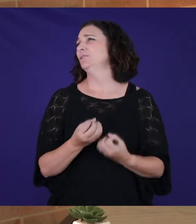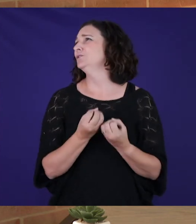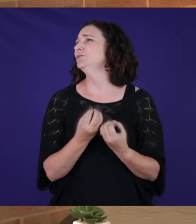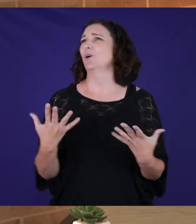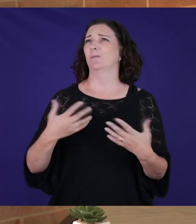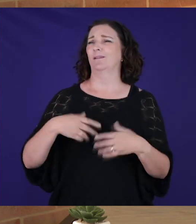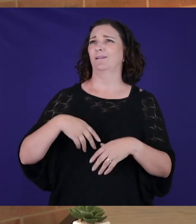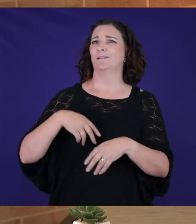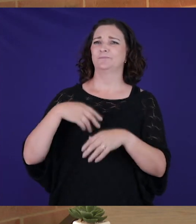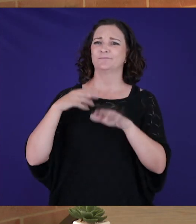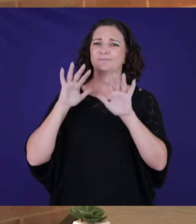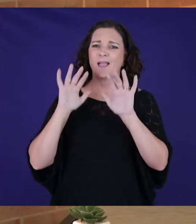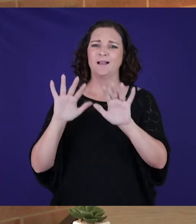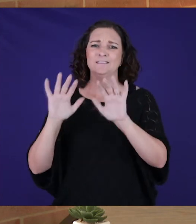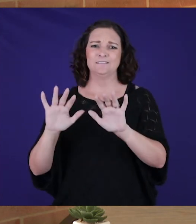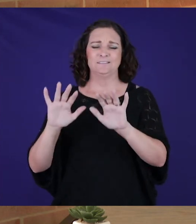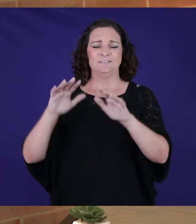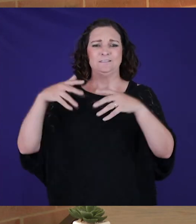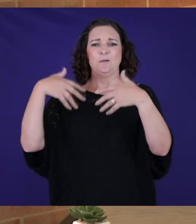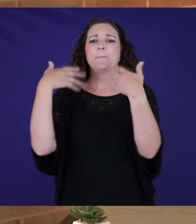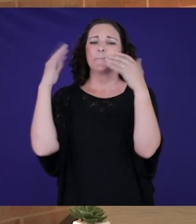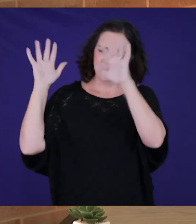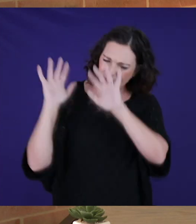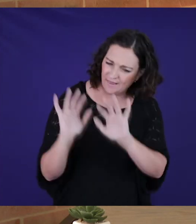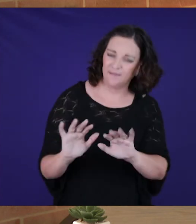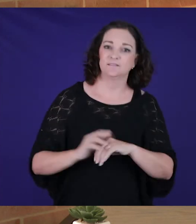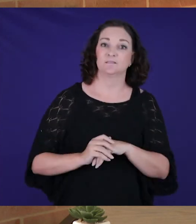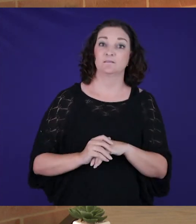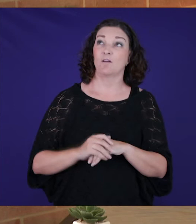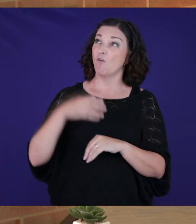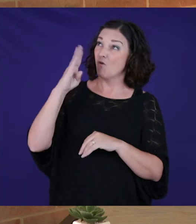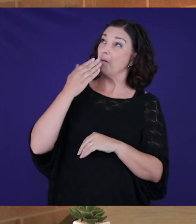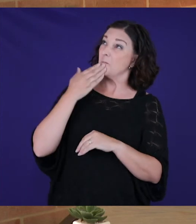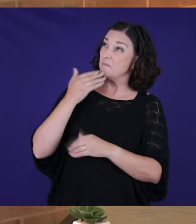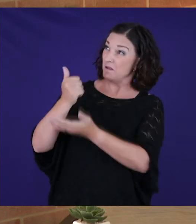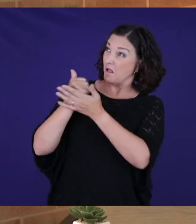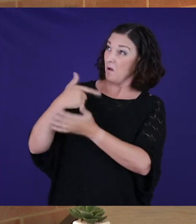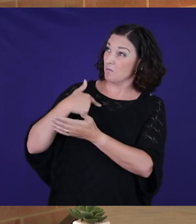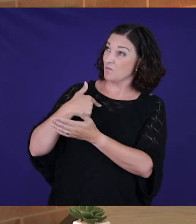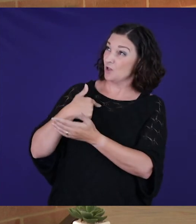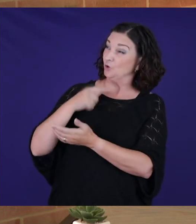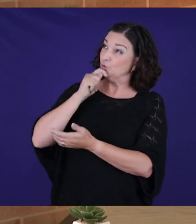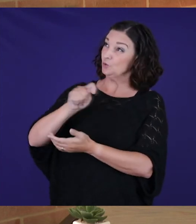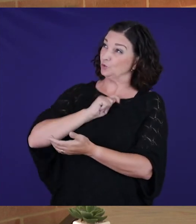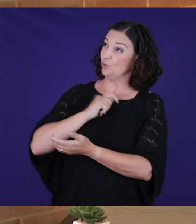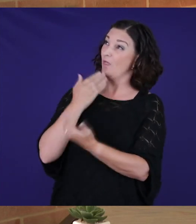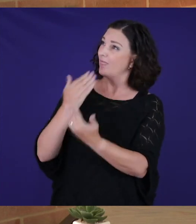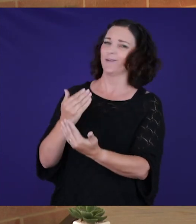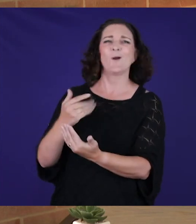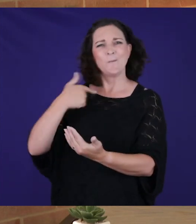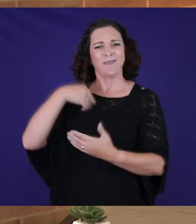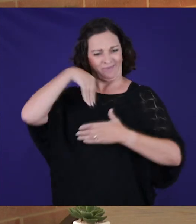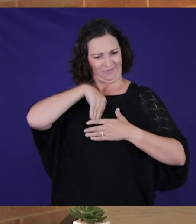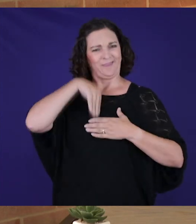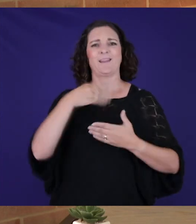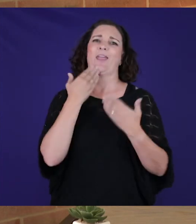ek... Stefan Joubert wat my leer, jy hoef nou nie meer te sê, maak my opreg dankbaar nie, Here, ek is opreg dankbaar. En hierdie geseënde hande vra, hoe